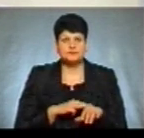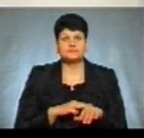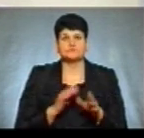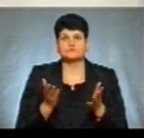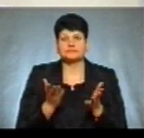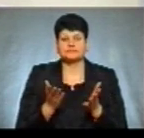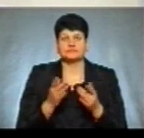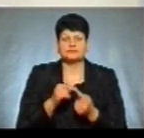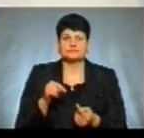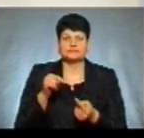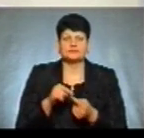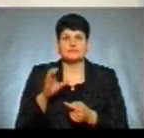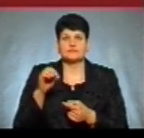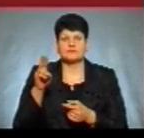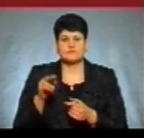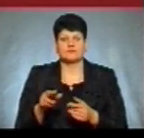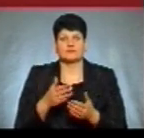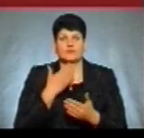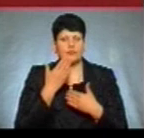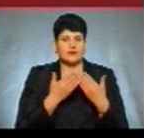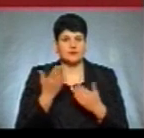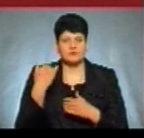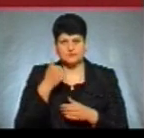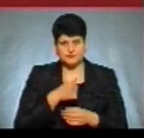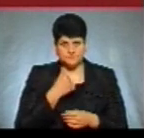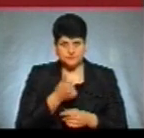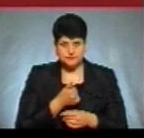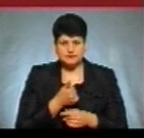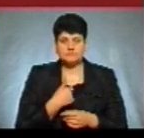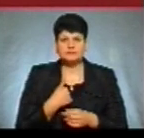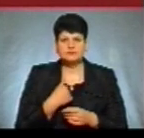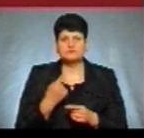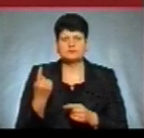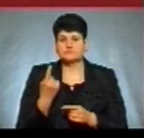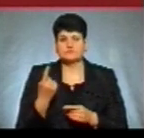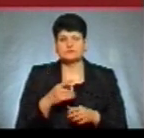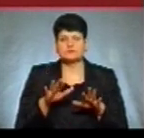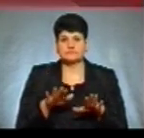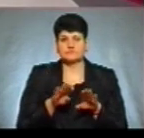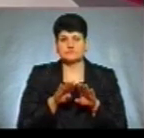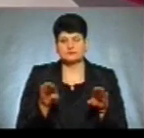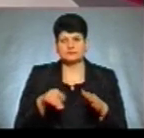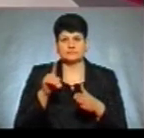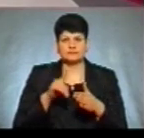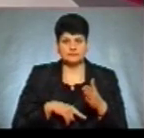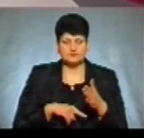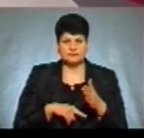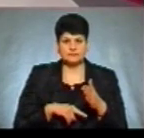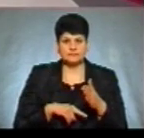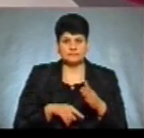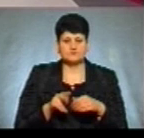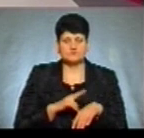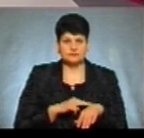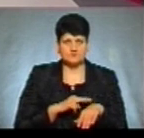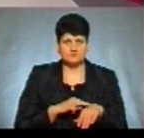який визначений соціологічним опитуванням минулого року. Ми на першому місці по рівню довіри